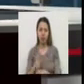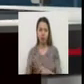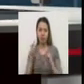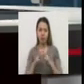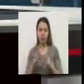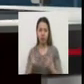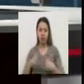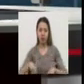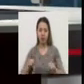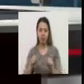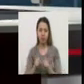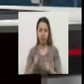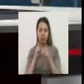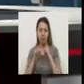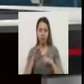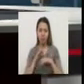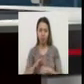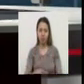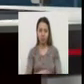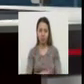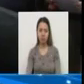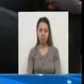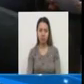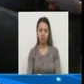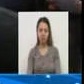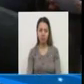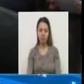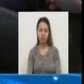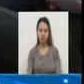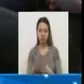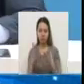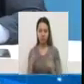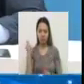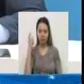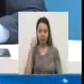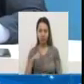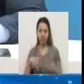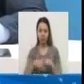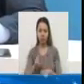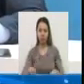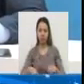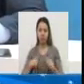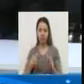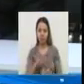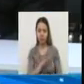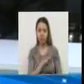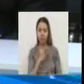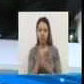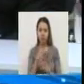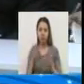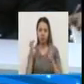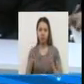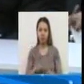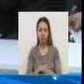бақылау комиссиясының отырысы өтті. Күн тәртібінде елбасының Қазақстан халқына жолдауының 9-шы бағыты, яғни заң